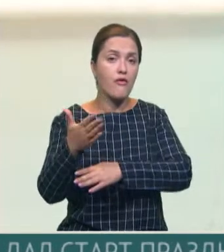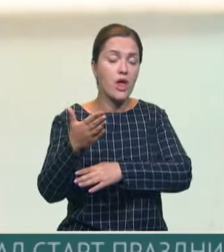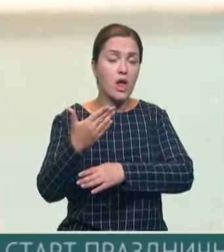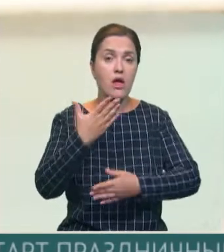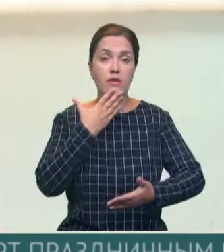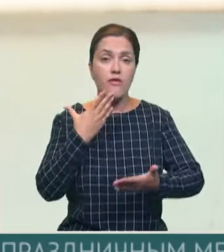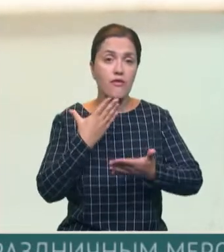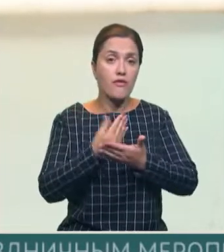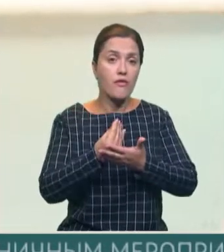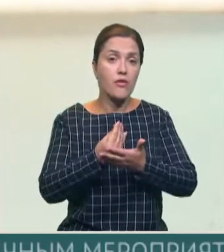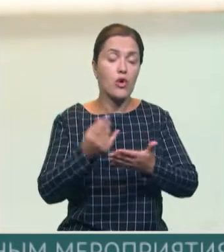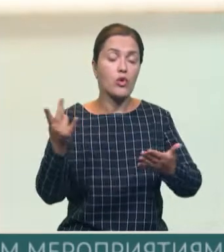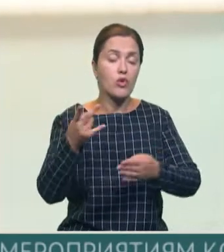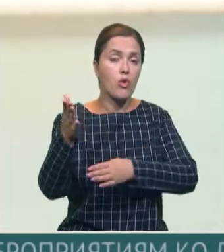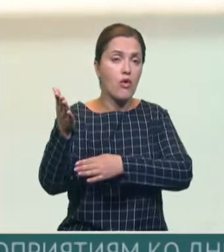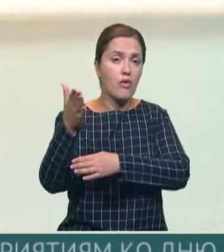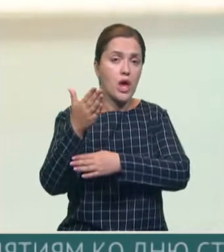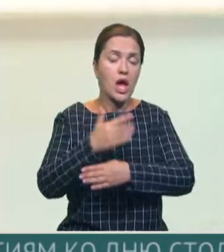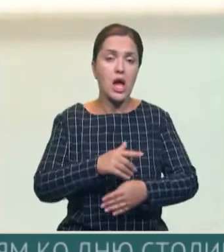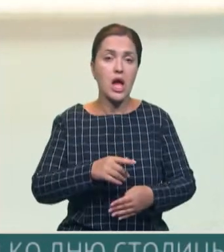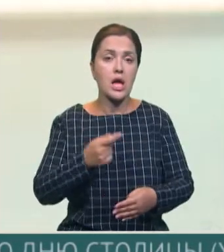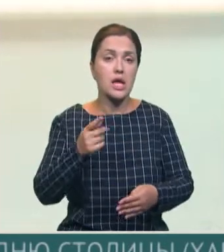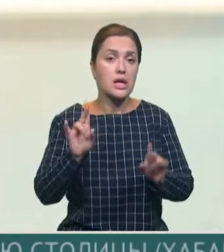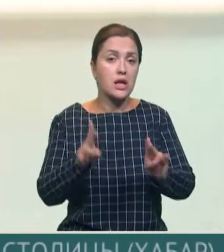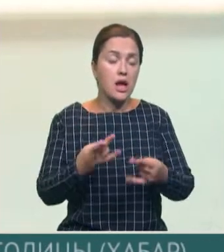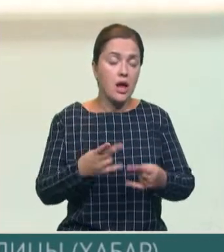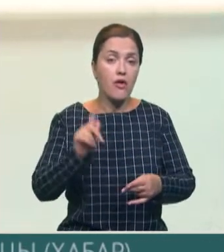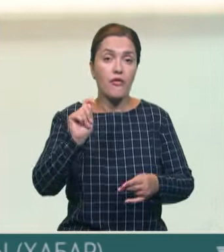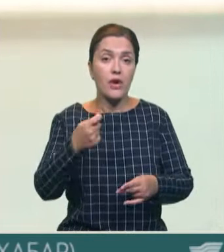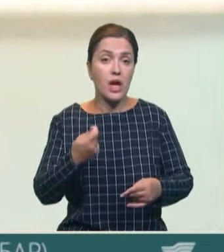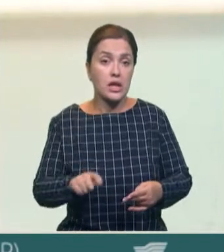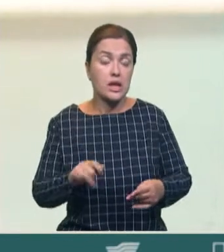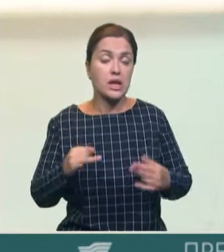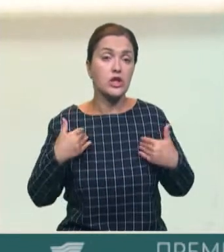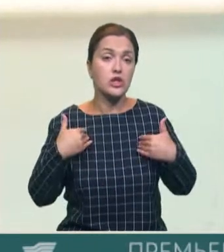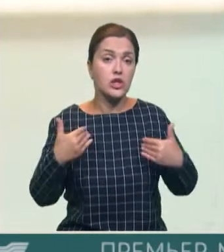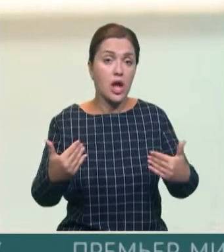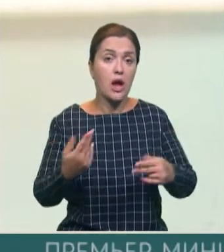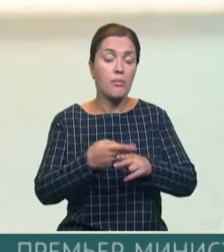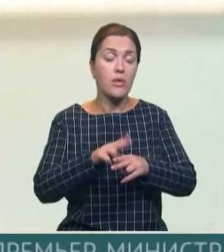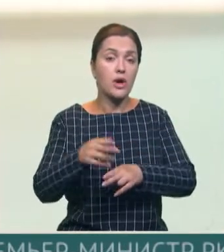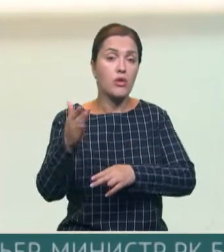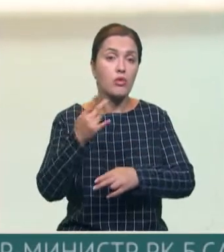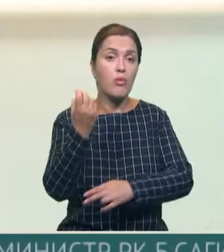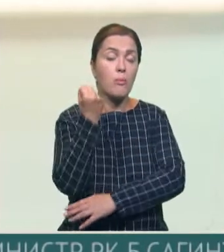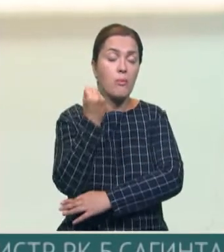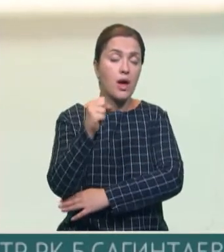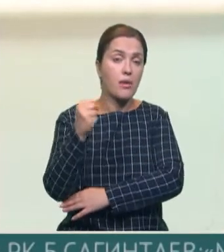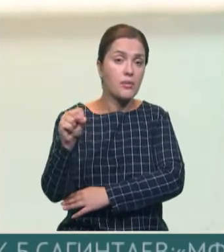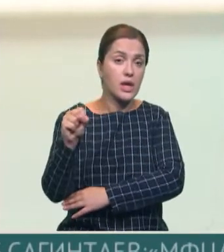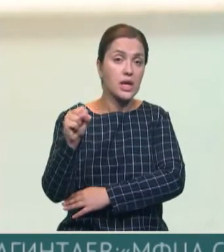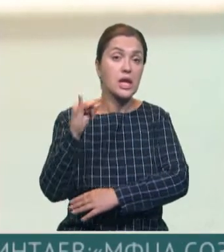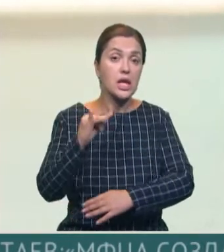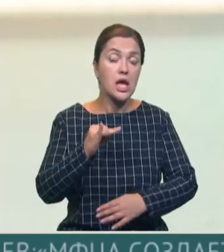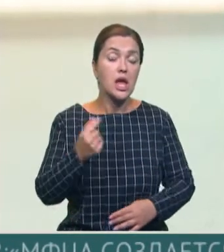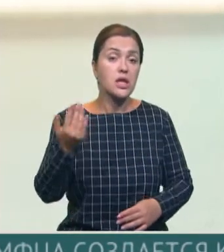держать стяг всегда поднятым, всегда впереди, и желали с этим стагом больших побед. И с тех